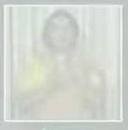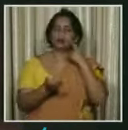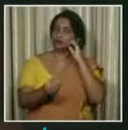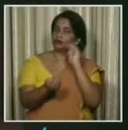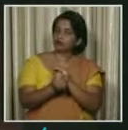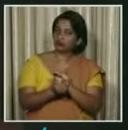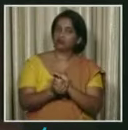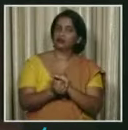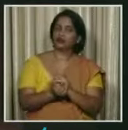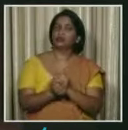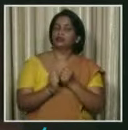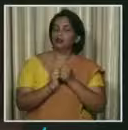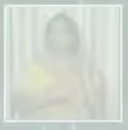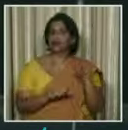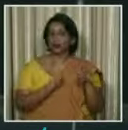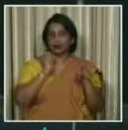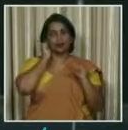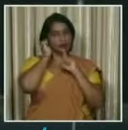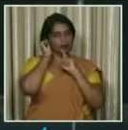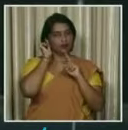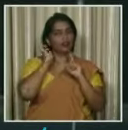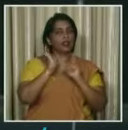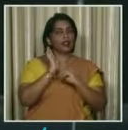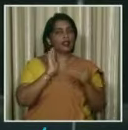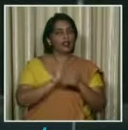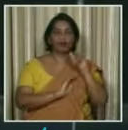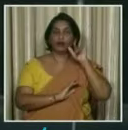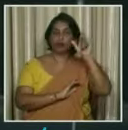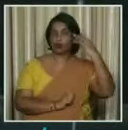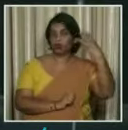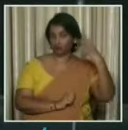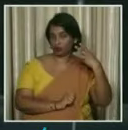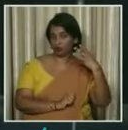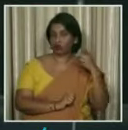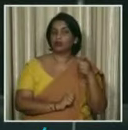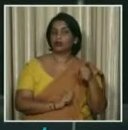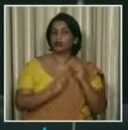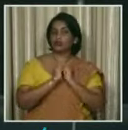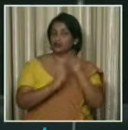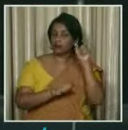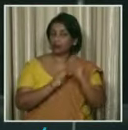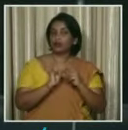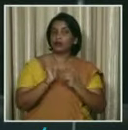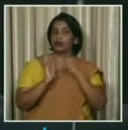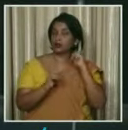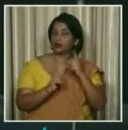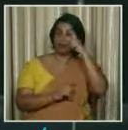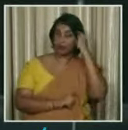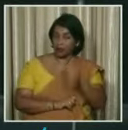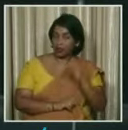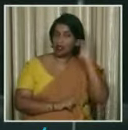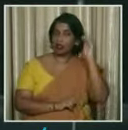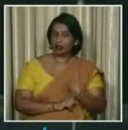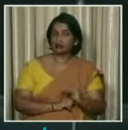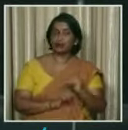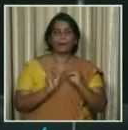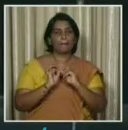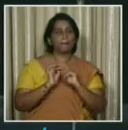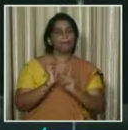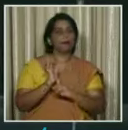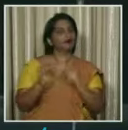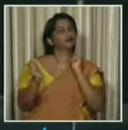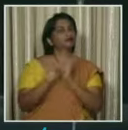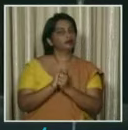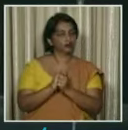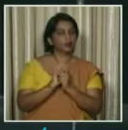සංරක්ෂණය, රැකවරණය තහවුරු කරන්නට ඕන. කම්කරු හා විදේශ රැකියා අමාත්‍යතුමා සේවකයන්ගේ ජාතික අවම වේතනය පනත සංශෝධනය